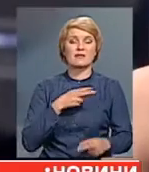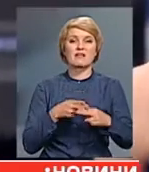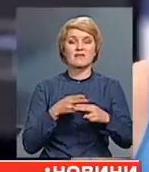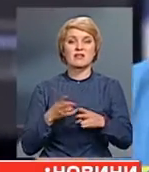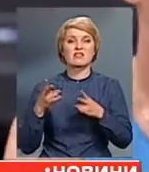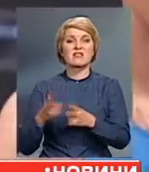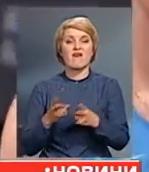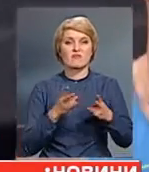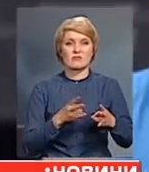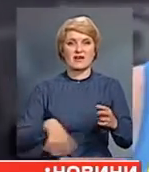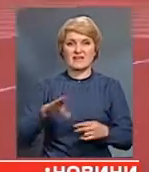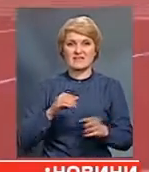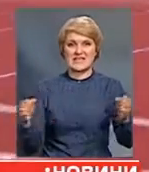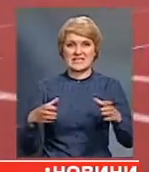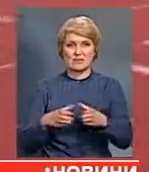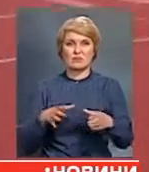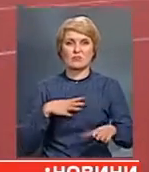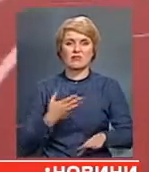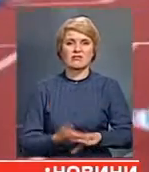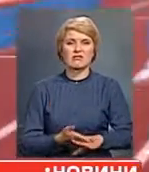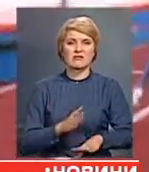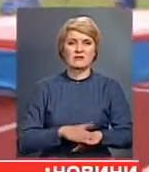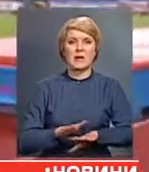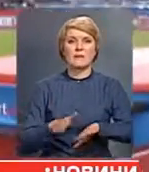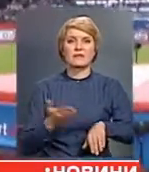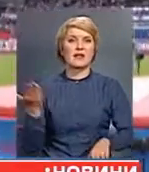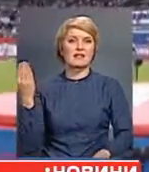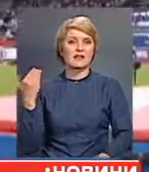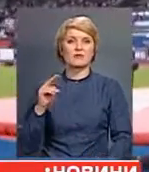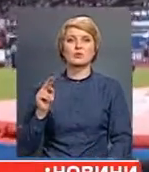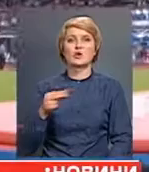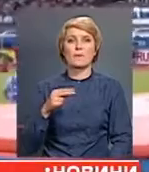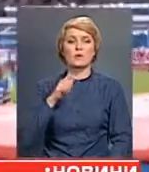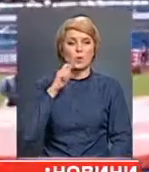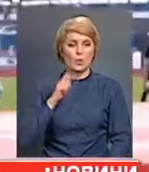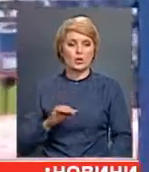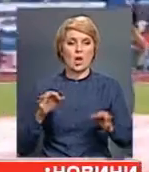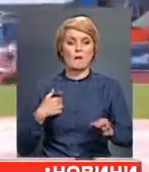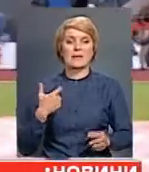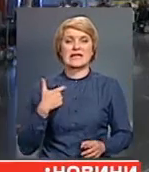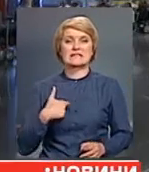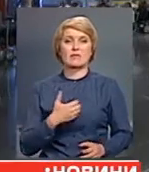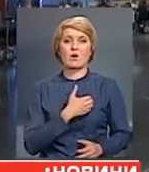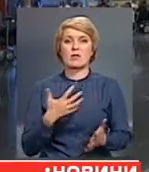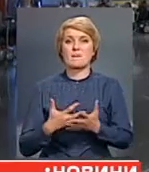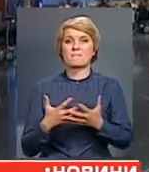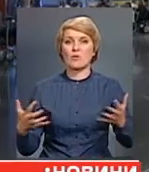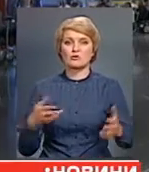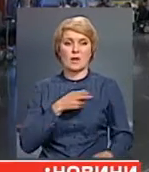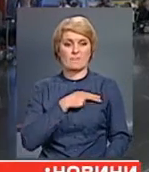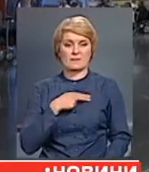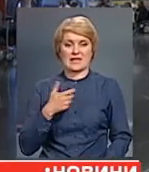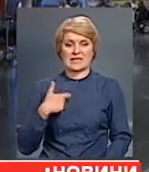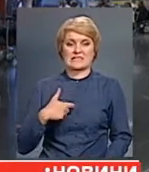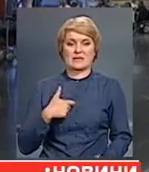травми. Вся збірна була під навантаженням після недавнього чемпіонату України. Звісно, ми собі хотіли більше медалі, я сам собі ставив.